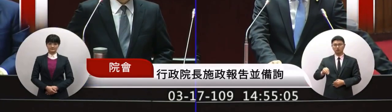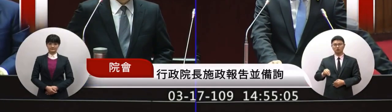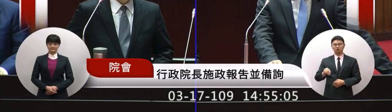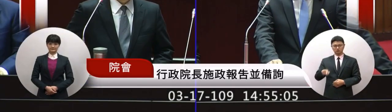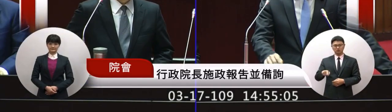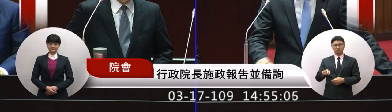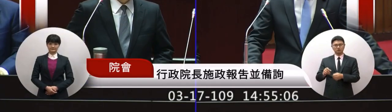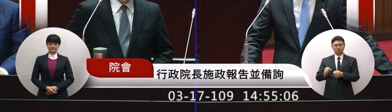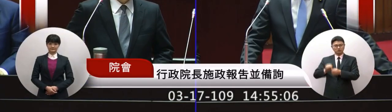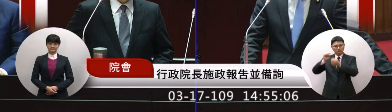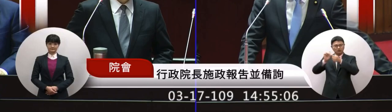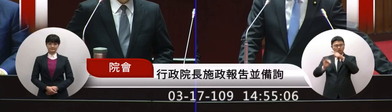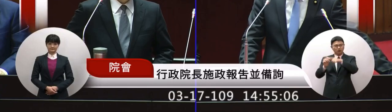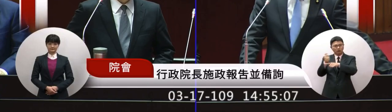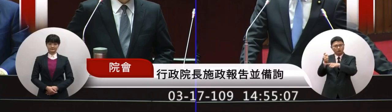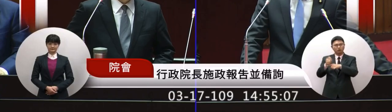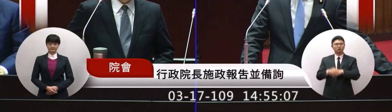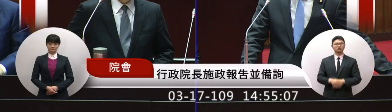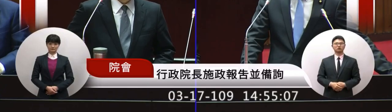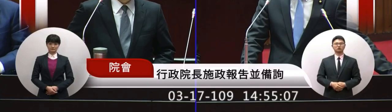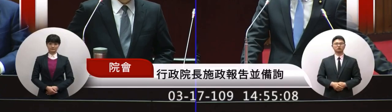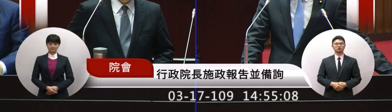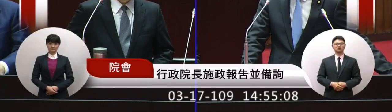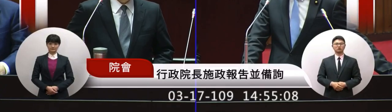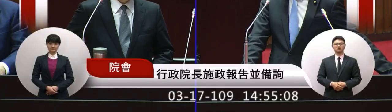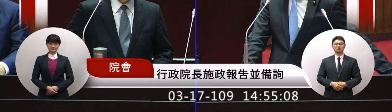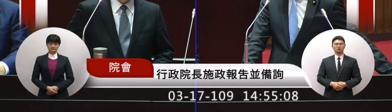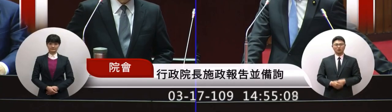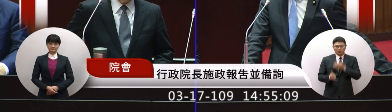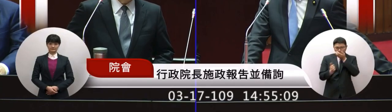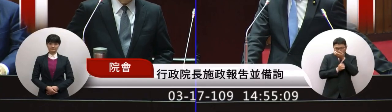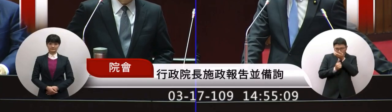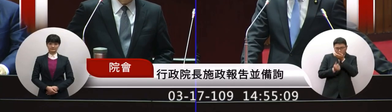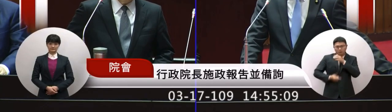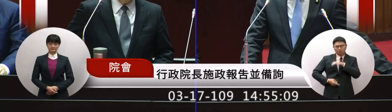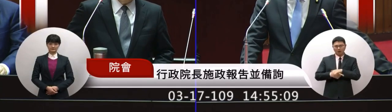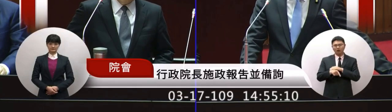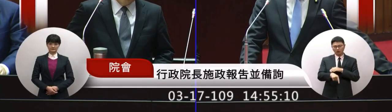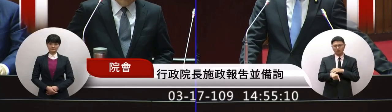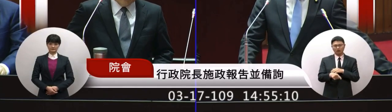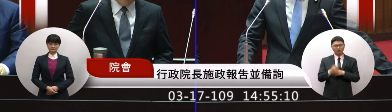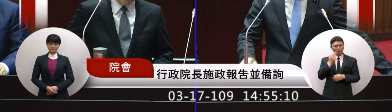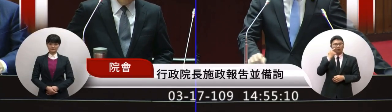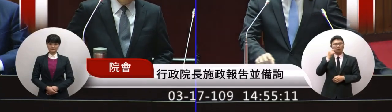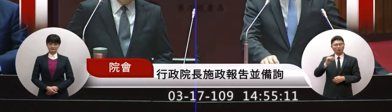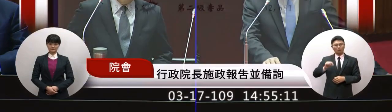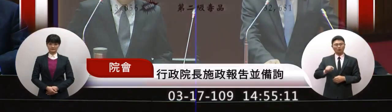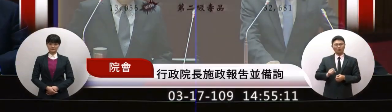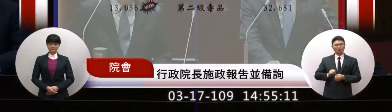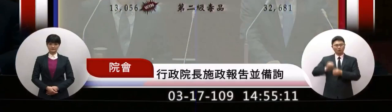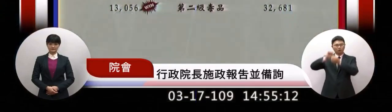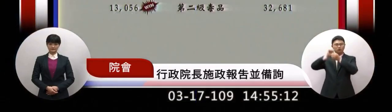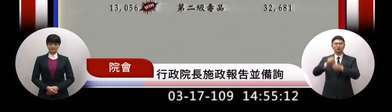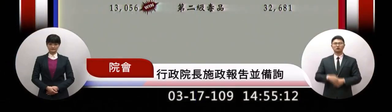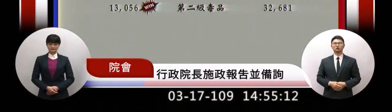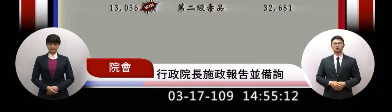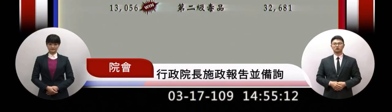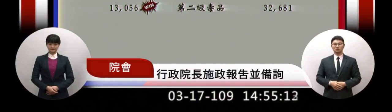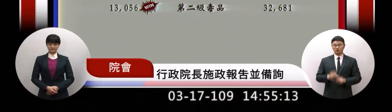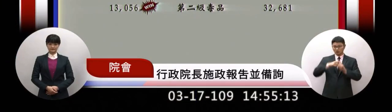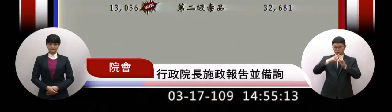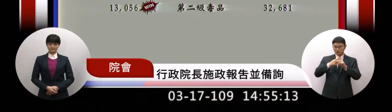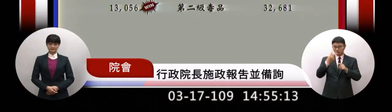了50%。而毒品犯罪也更加的严重，第二级毒品当年